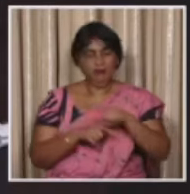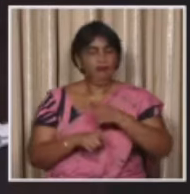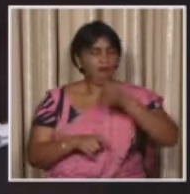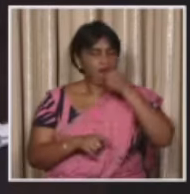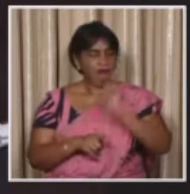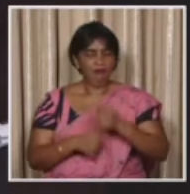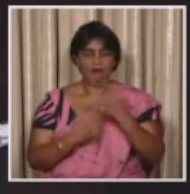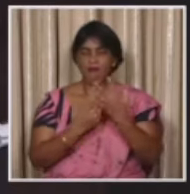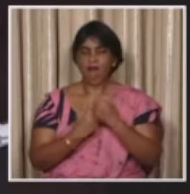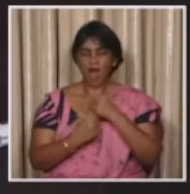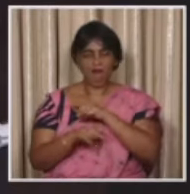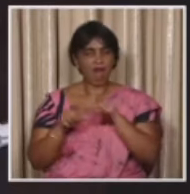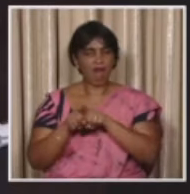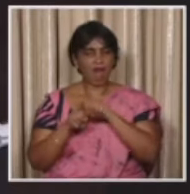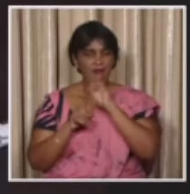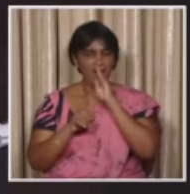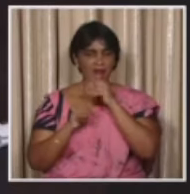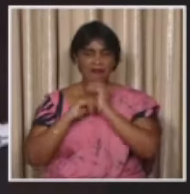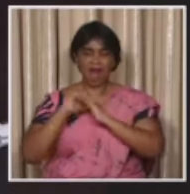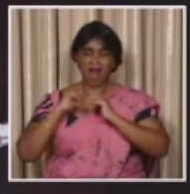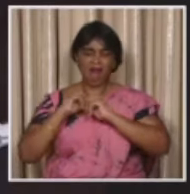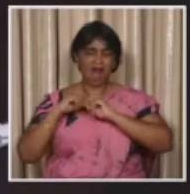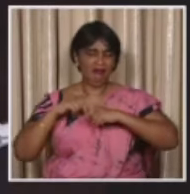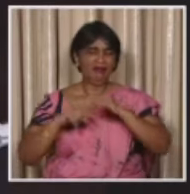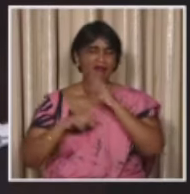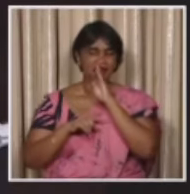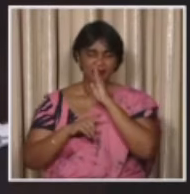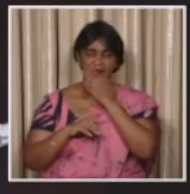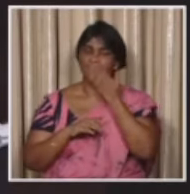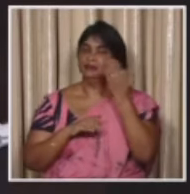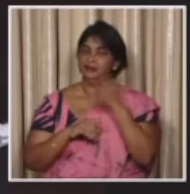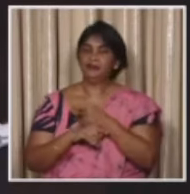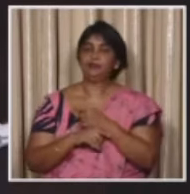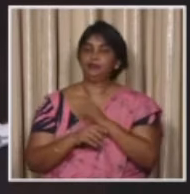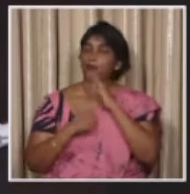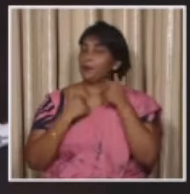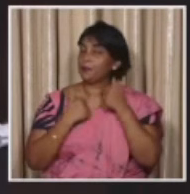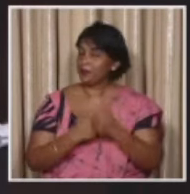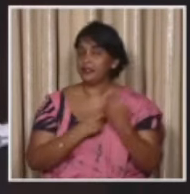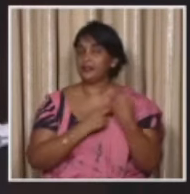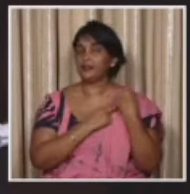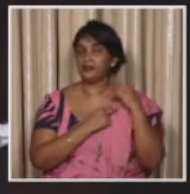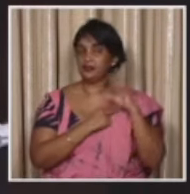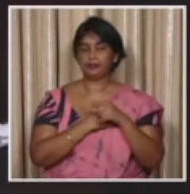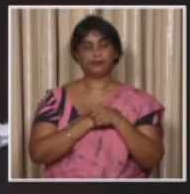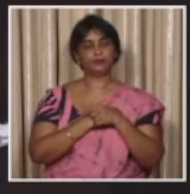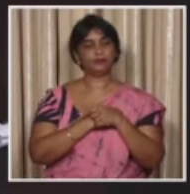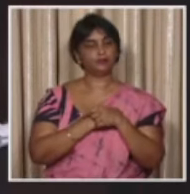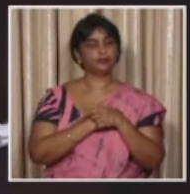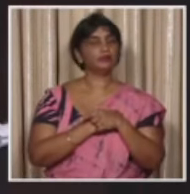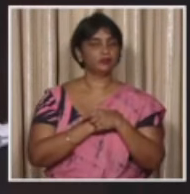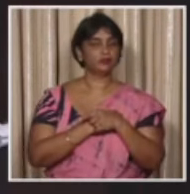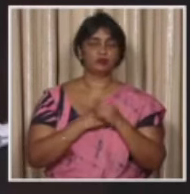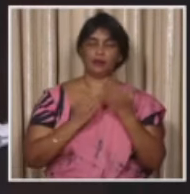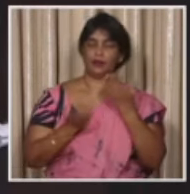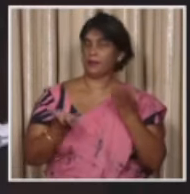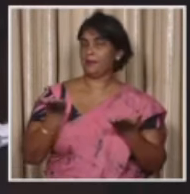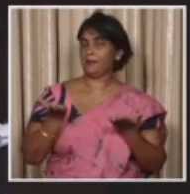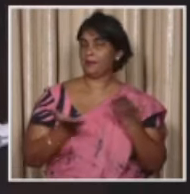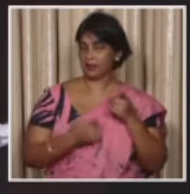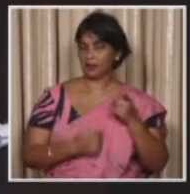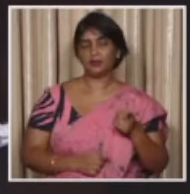අනුමැතියත් ලබාගෙන ඒ වැඩපිළිවෙල ක්‍රියාත්මක කිරීම වඩාත් වග වෙන ආකාරයට සංවරණ සහ